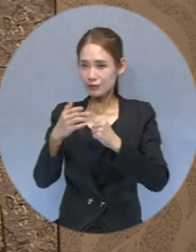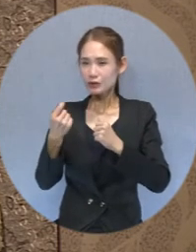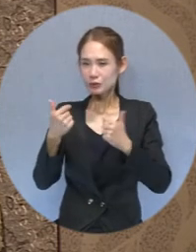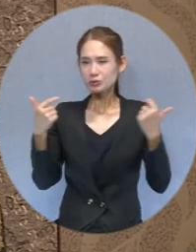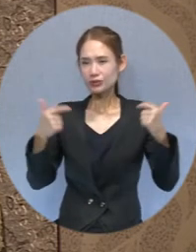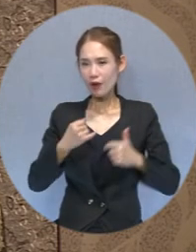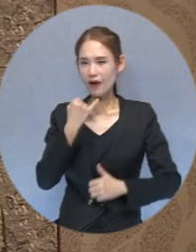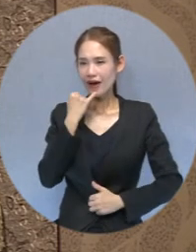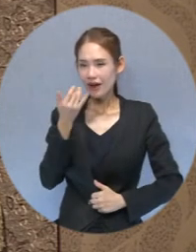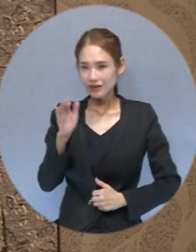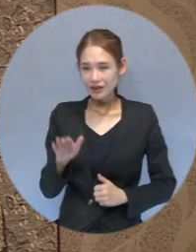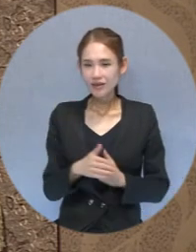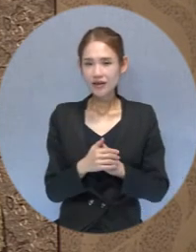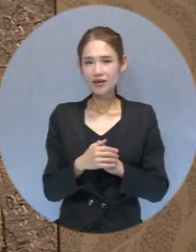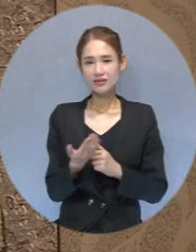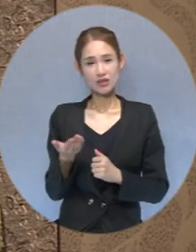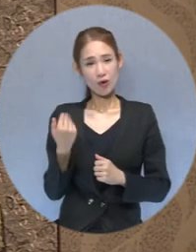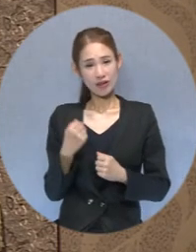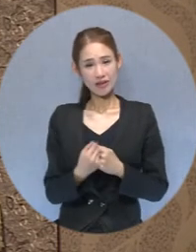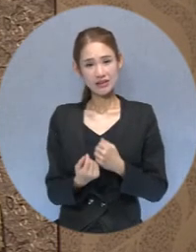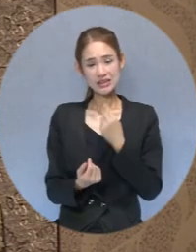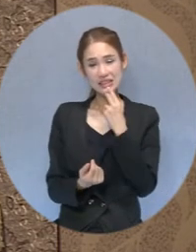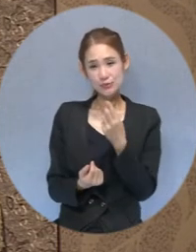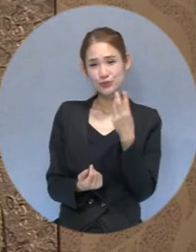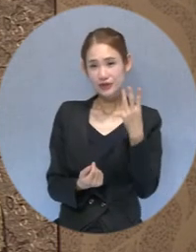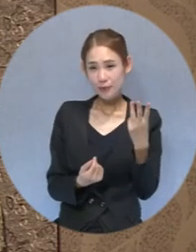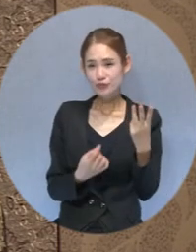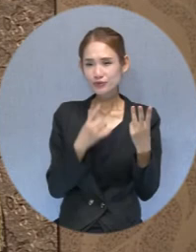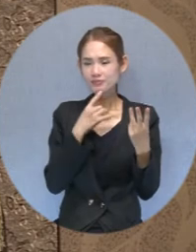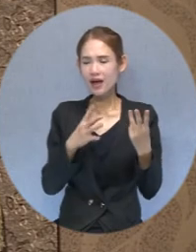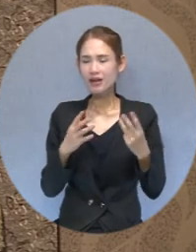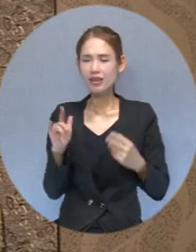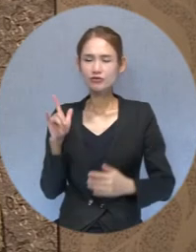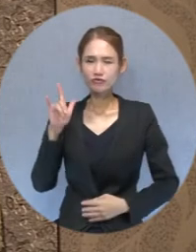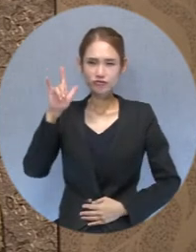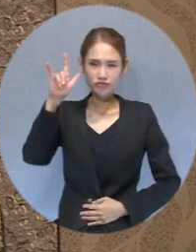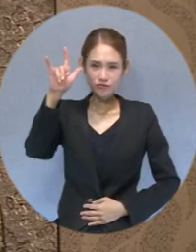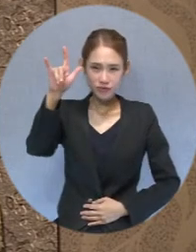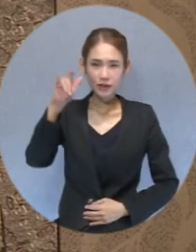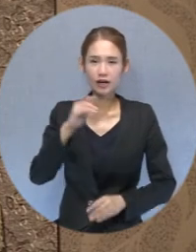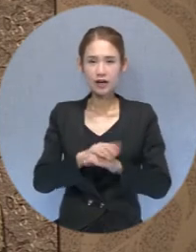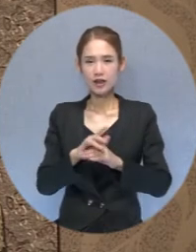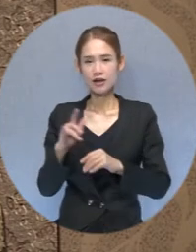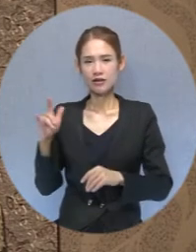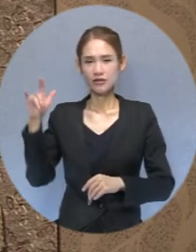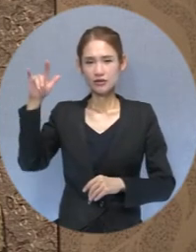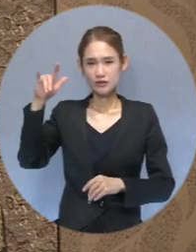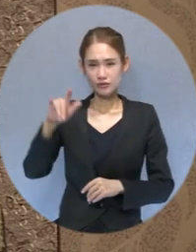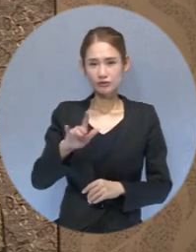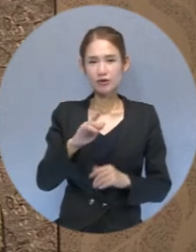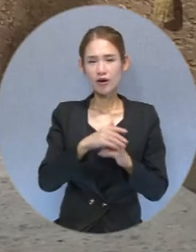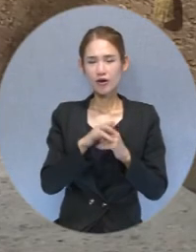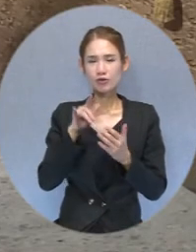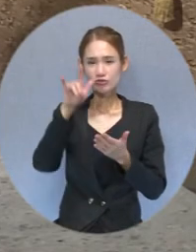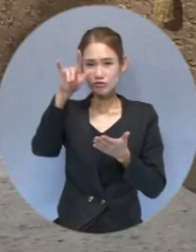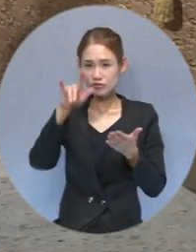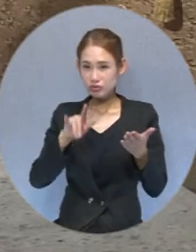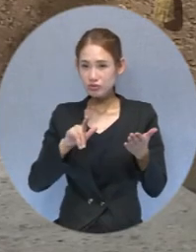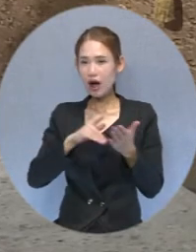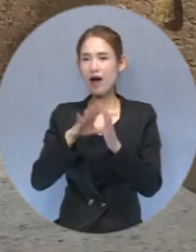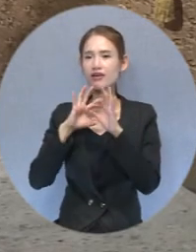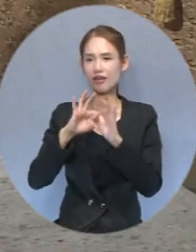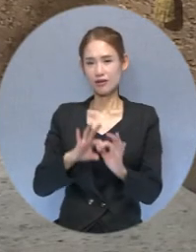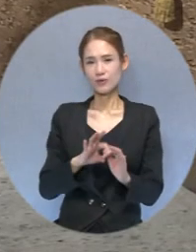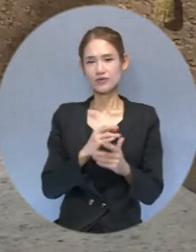코로나 없을 때는 정말 2, 3분에 한 대씩 비행기가 뜨고 내렸어요. 그렇죠. 2.4분에 한 대씩 이제 비행기가 뜨고 내리니까 네, 해를 거듭할수록 이